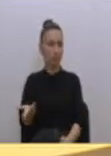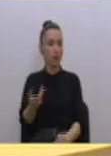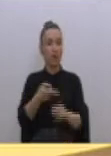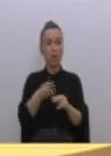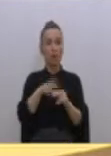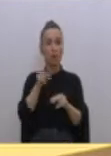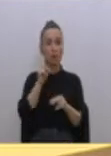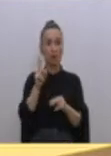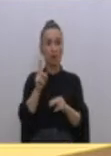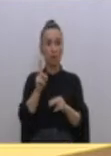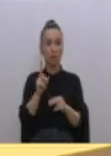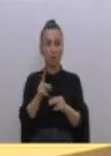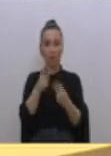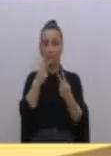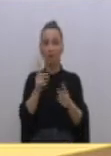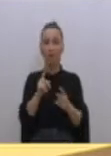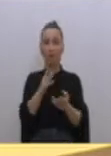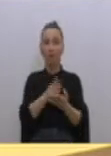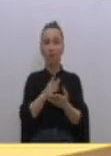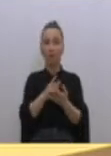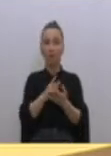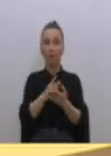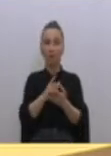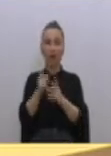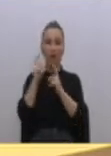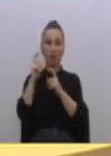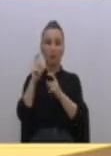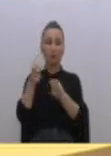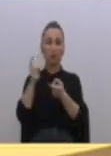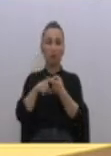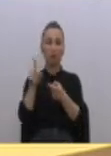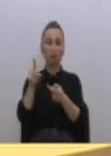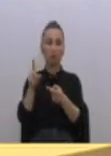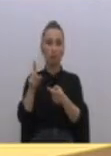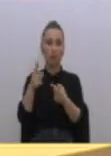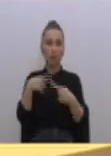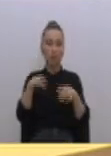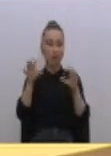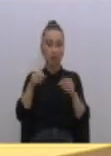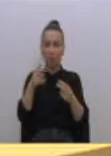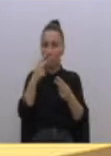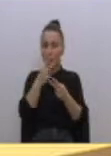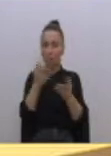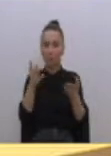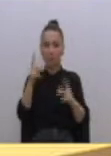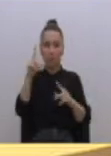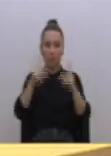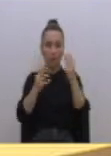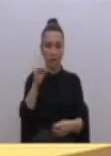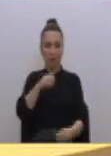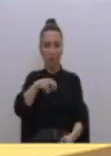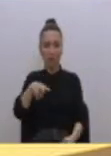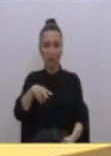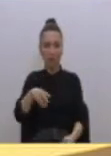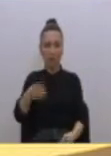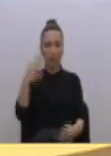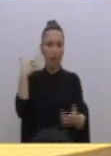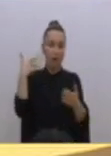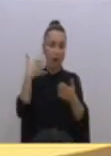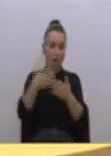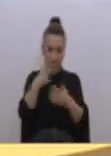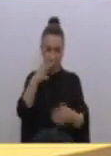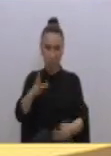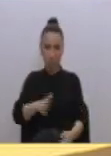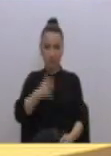om rom, aba că vna hotra, rahteva exportis me putrit. Saia tot arna huli, statistica, ok, ianuarie, nah, iatom sa